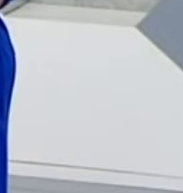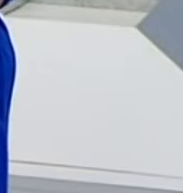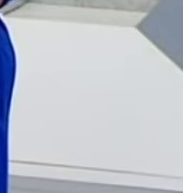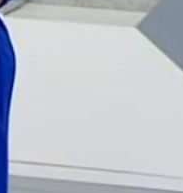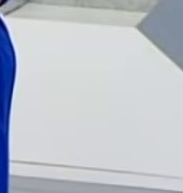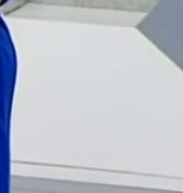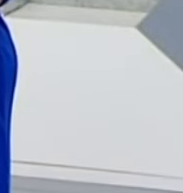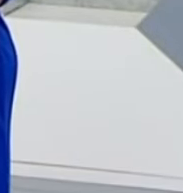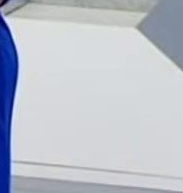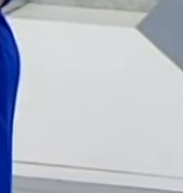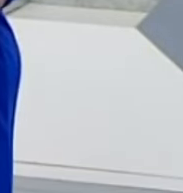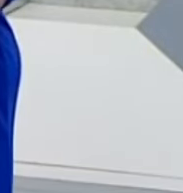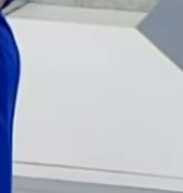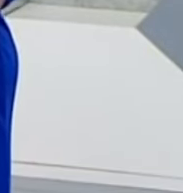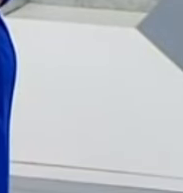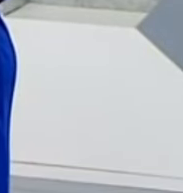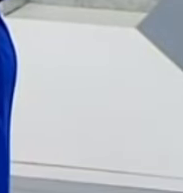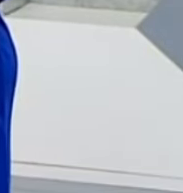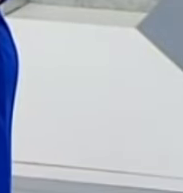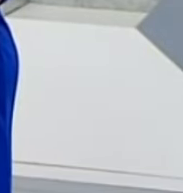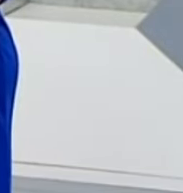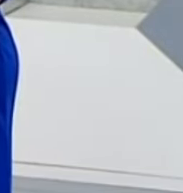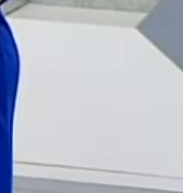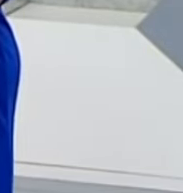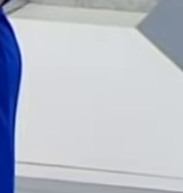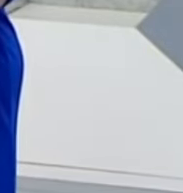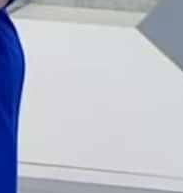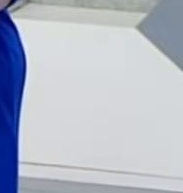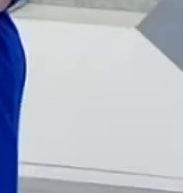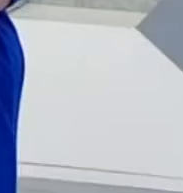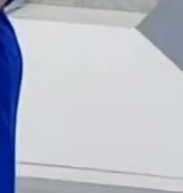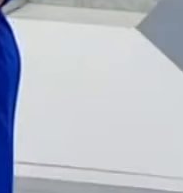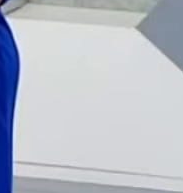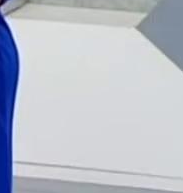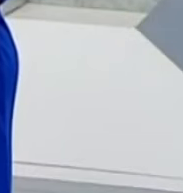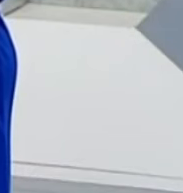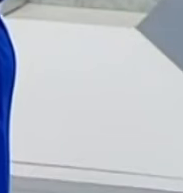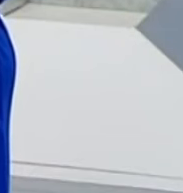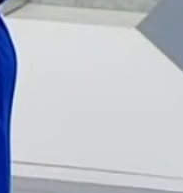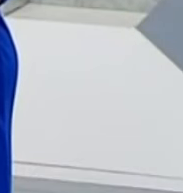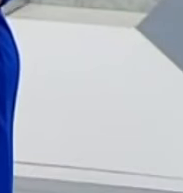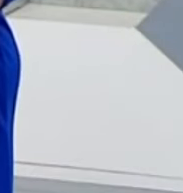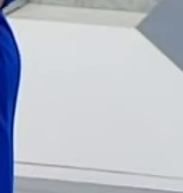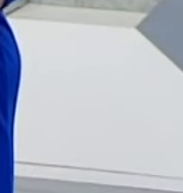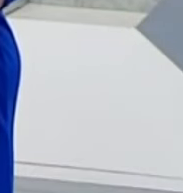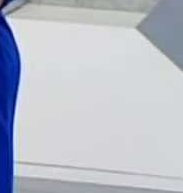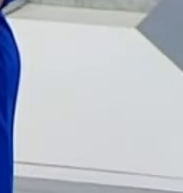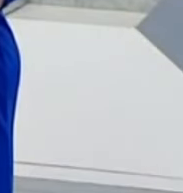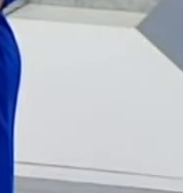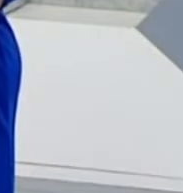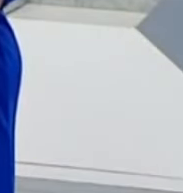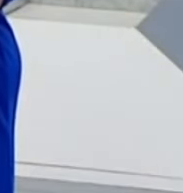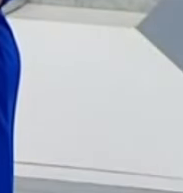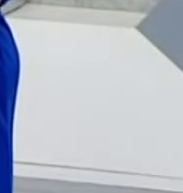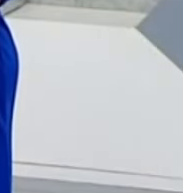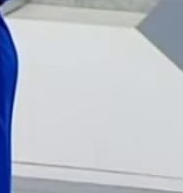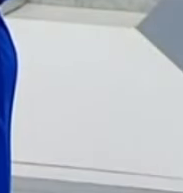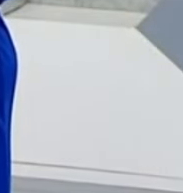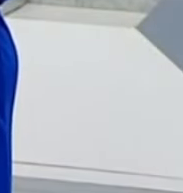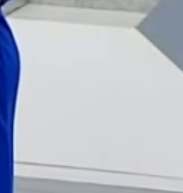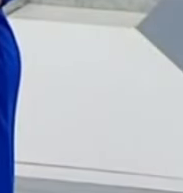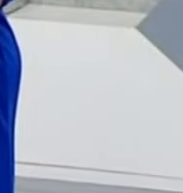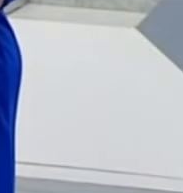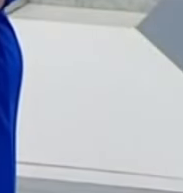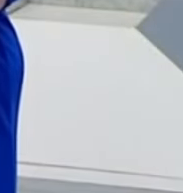Kapuso, para sa mga maiinit na balita, mag-subscribe sa GMA Integrated News sa YouTube. Sa mga kapuso naman abroad, subaybayan nyo kami sa